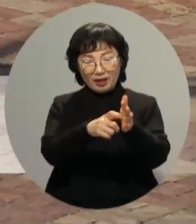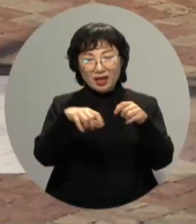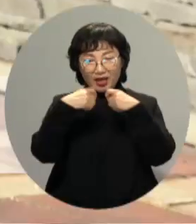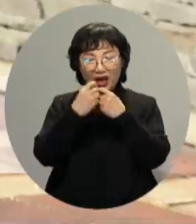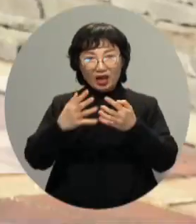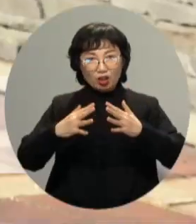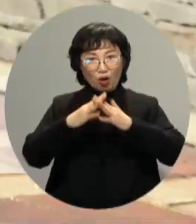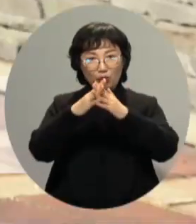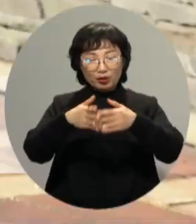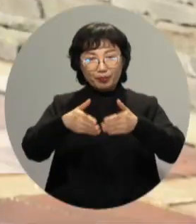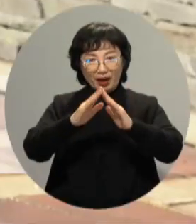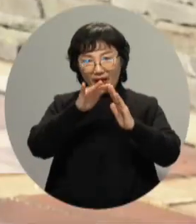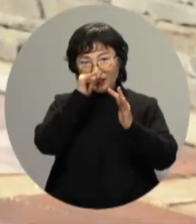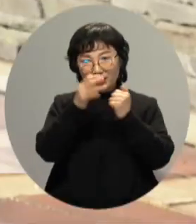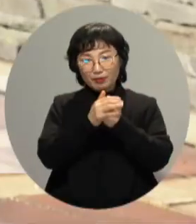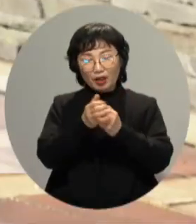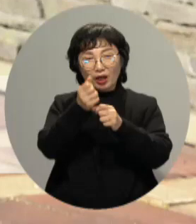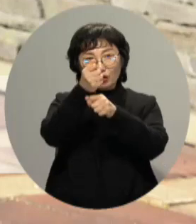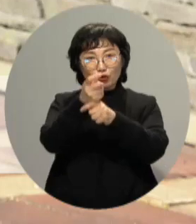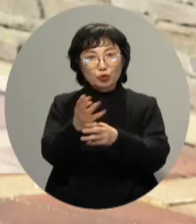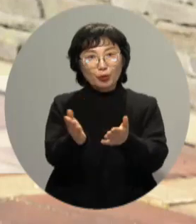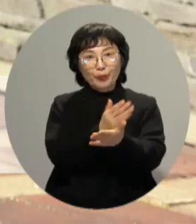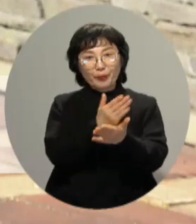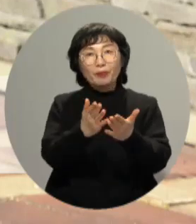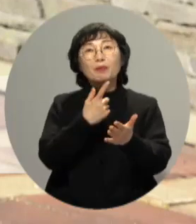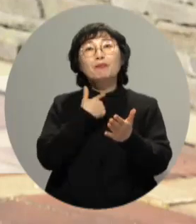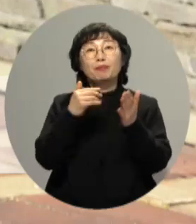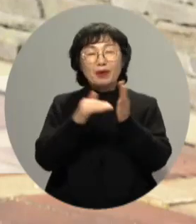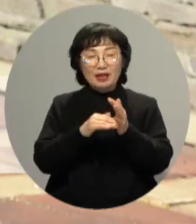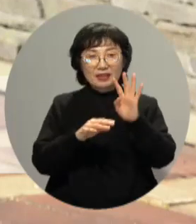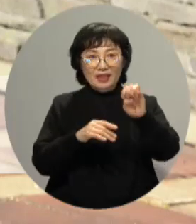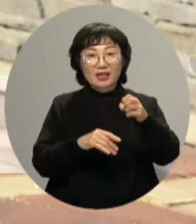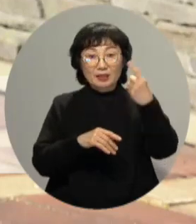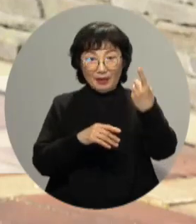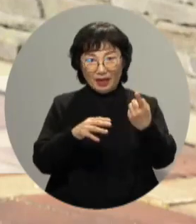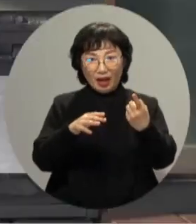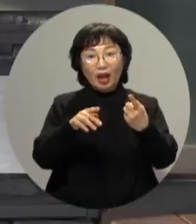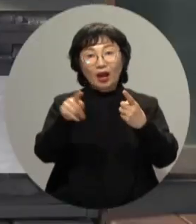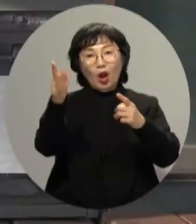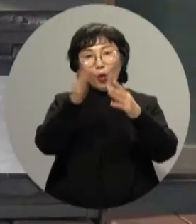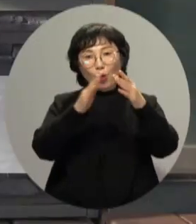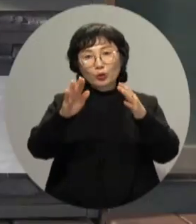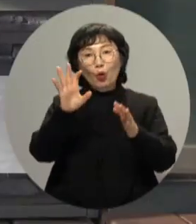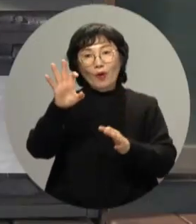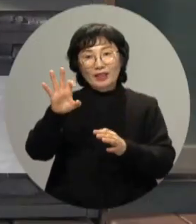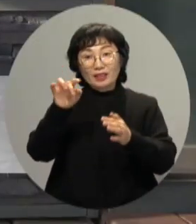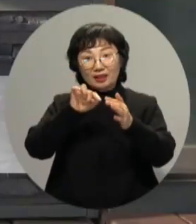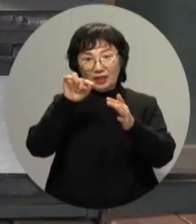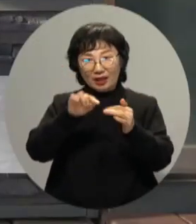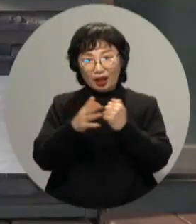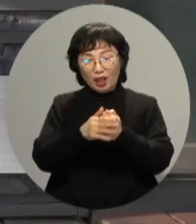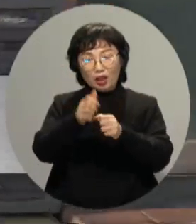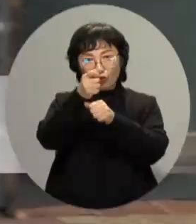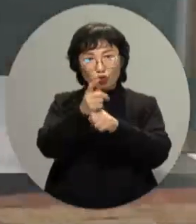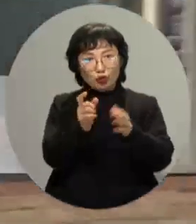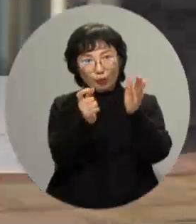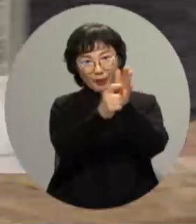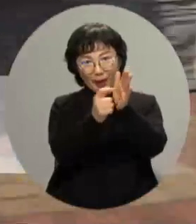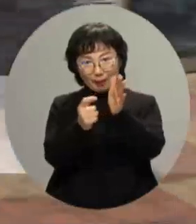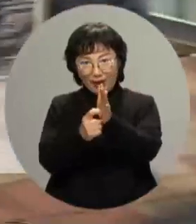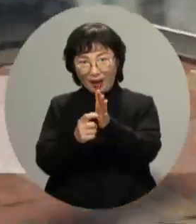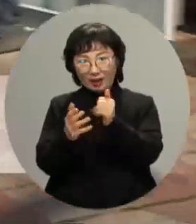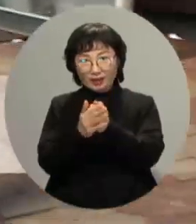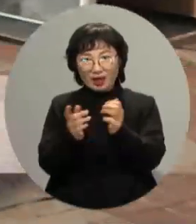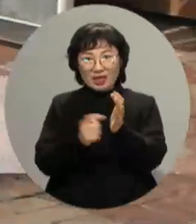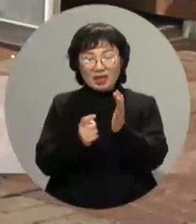설치됐지만 별도의 주소가 부여되지 않았던 41개 공중 화장실에 주소를 부여했으며 긴급 신고 버튼을